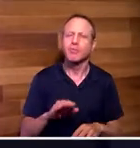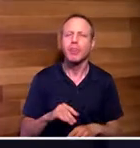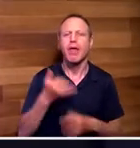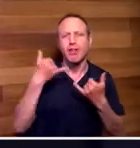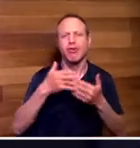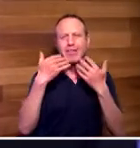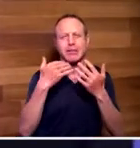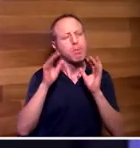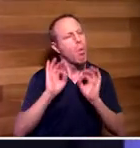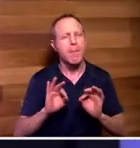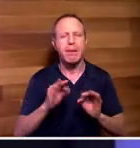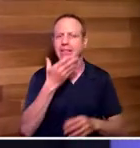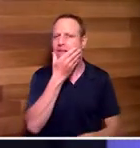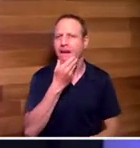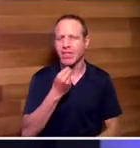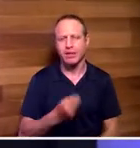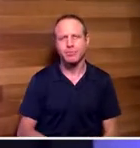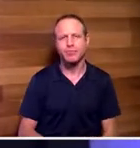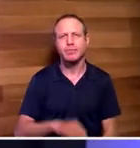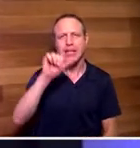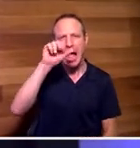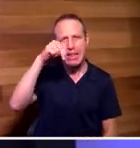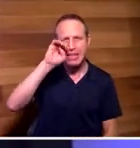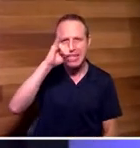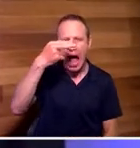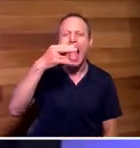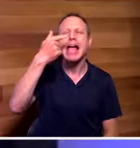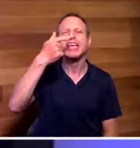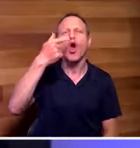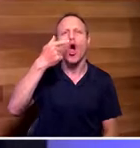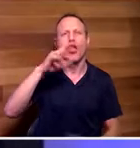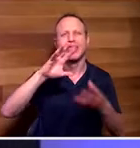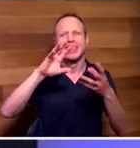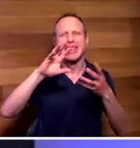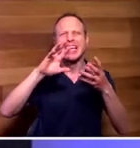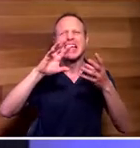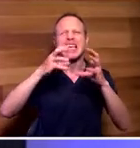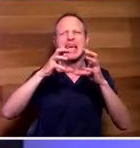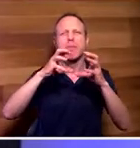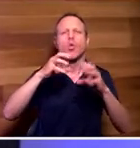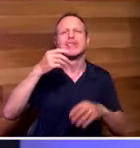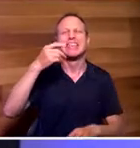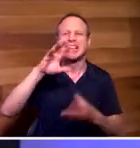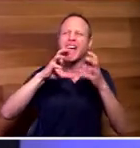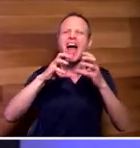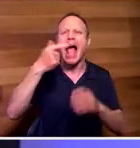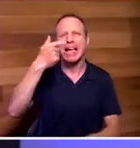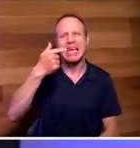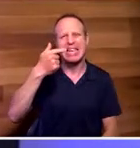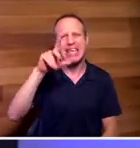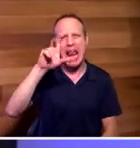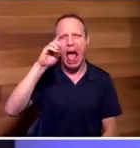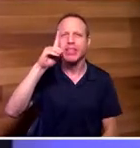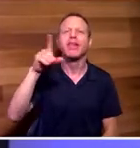ועכשיו לסיפור באמת יפה, לאניה גירון מקיבוץ גלעדי ולרועי הרשקוביץ, מכפר גלעדי, סליחה איך אמרתי, קיבוץ